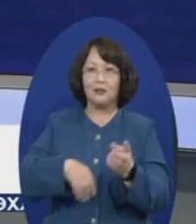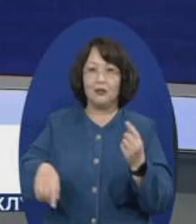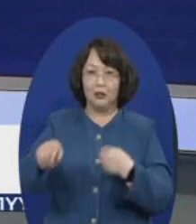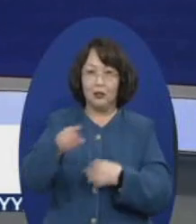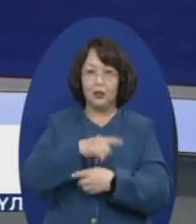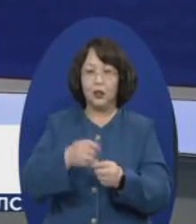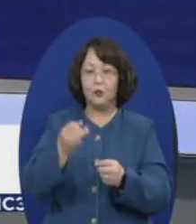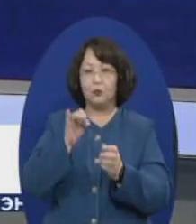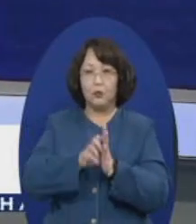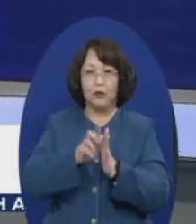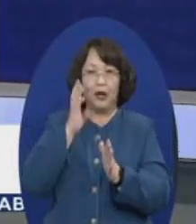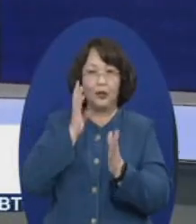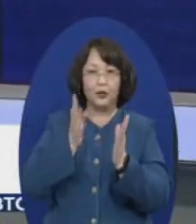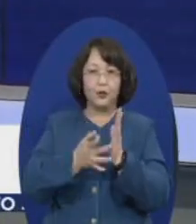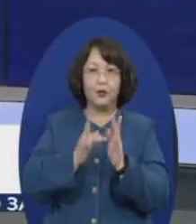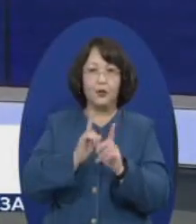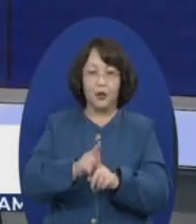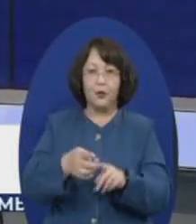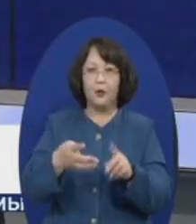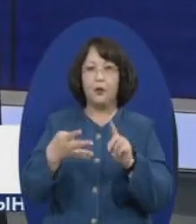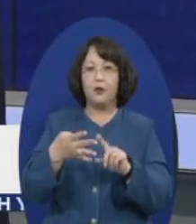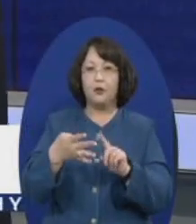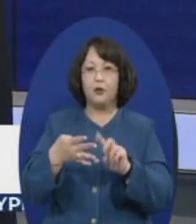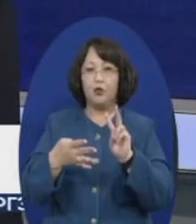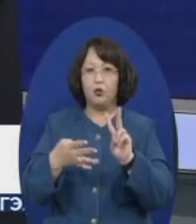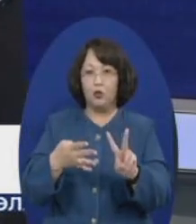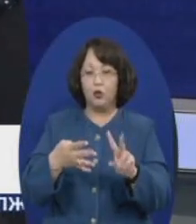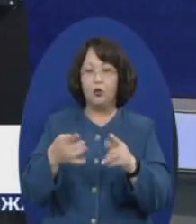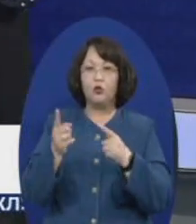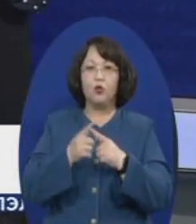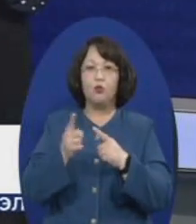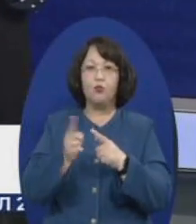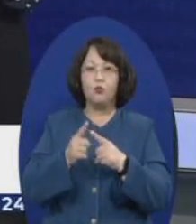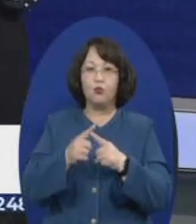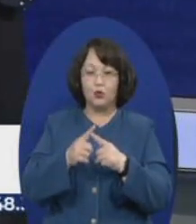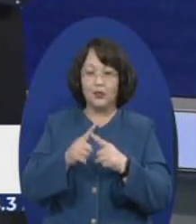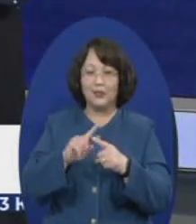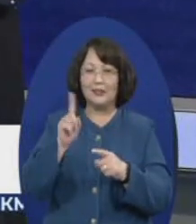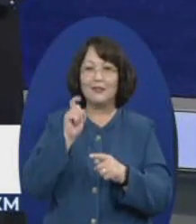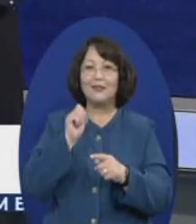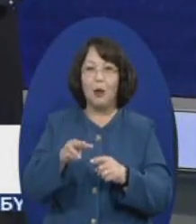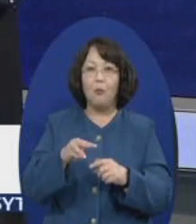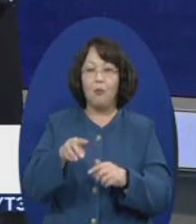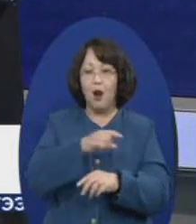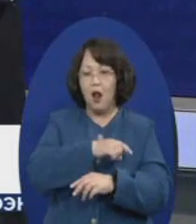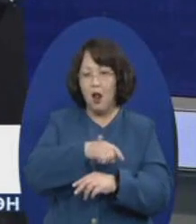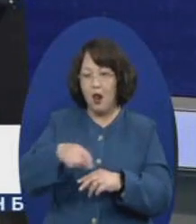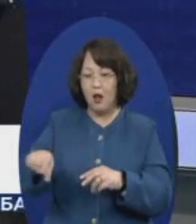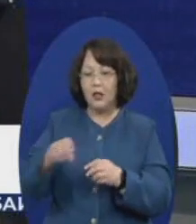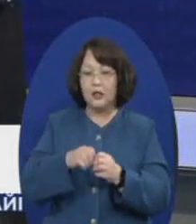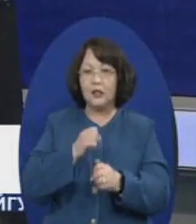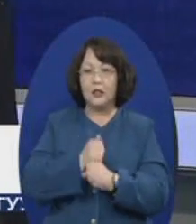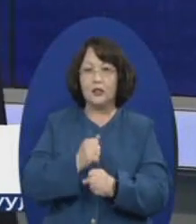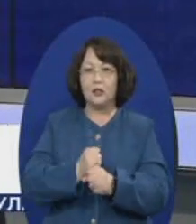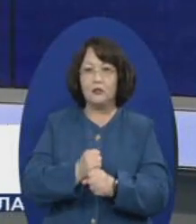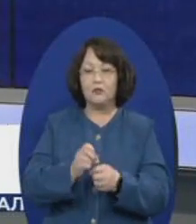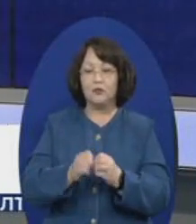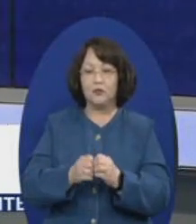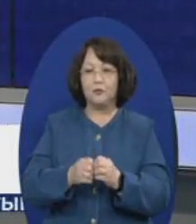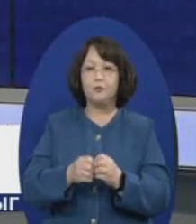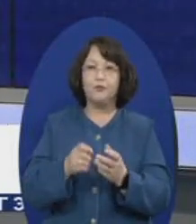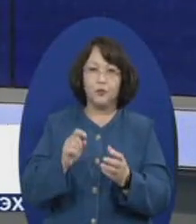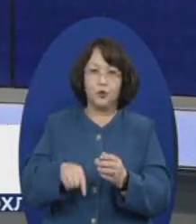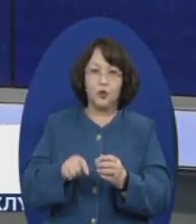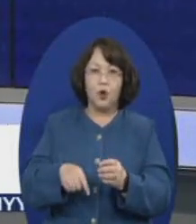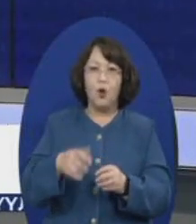нэвтрүүлнэ гэж тооцож байна. За, хоёрдугаарт төмөр зам. Төмөр замын өргөтгөл барих шаардлагатай гэж үзэж байгаа. Илүү тодорхойлох юм бол